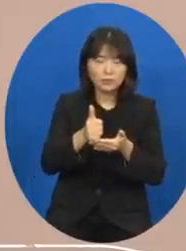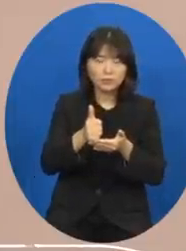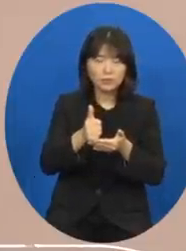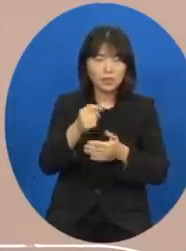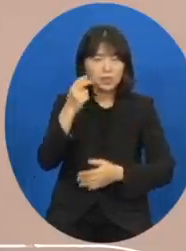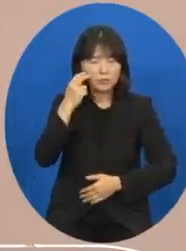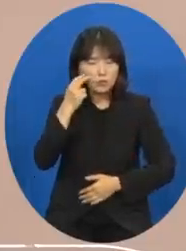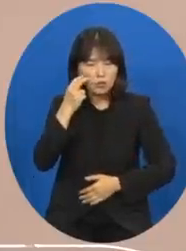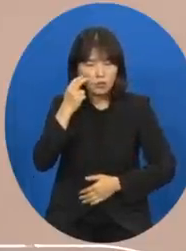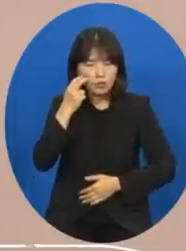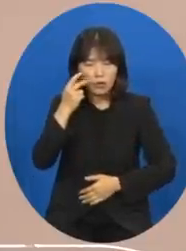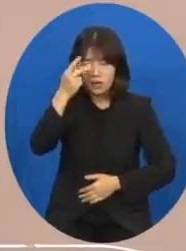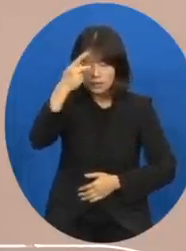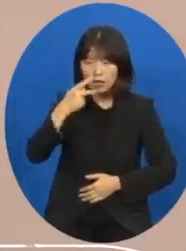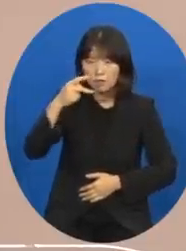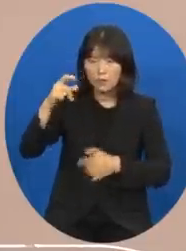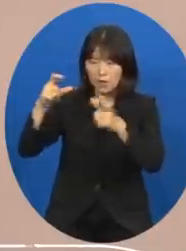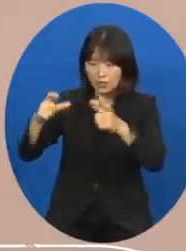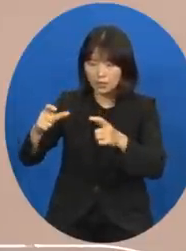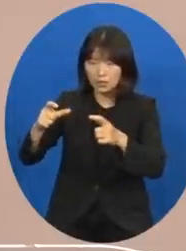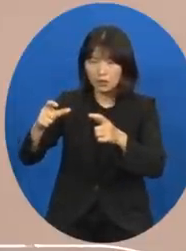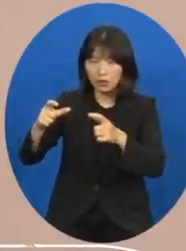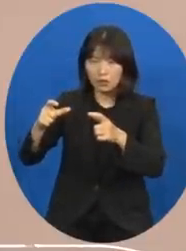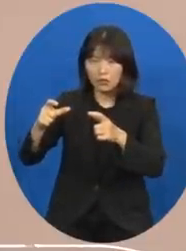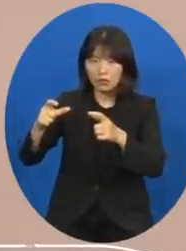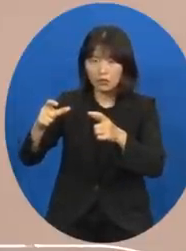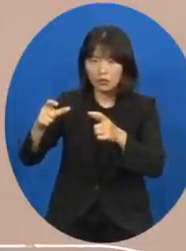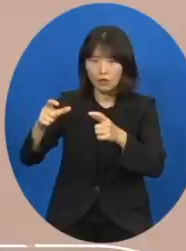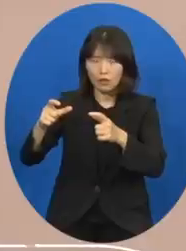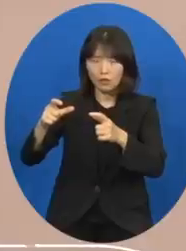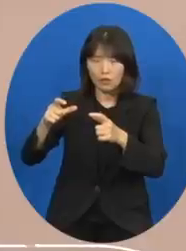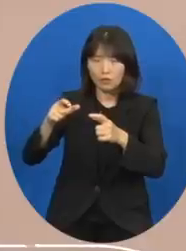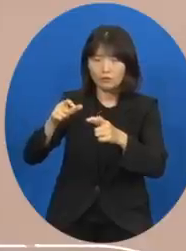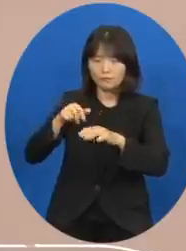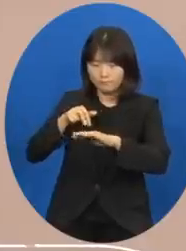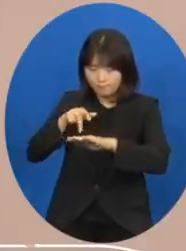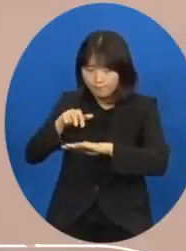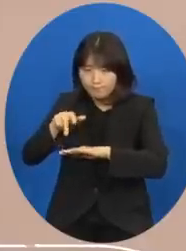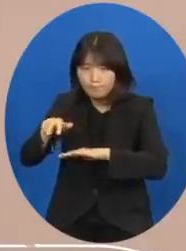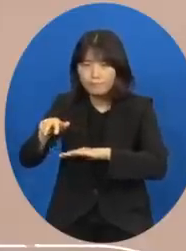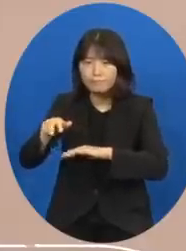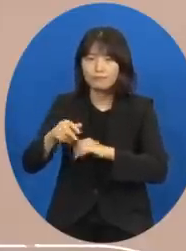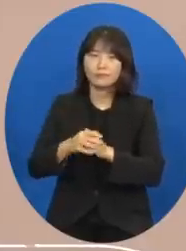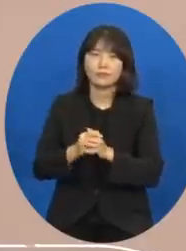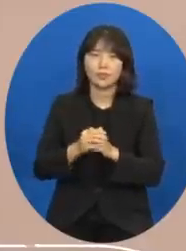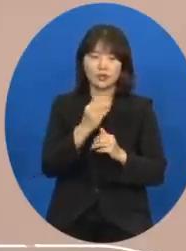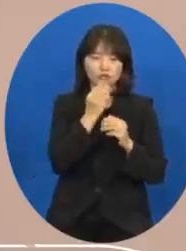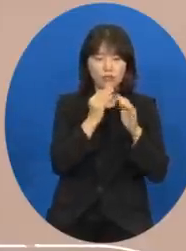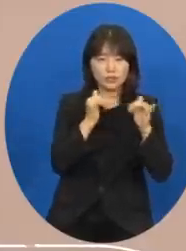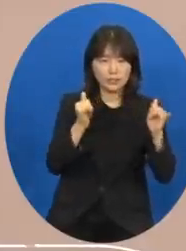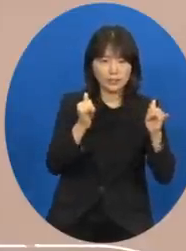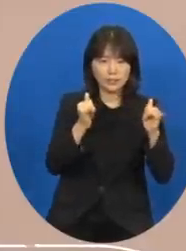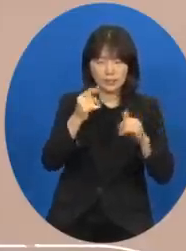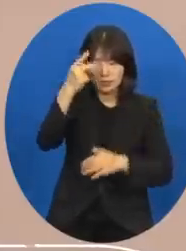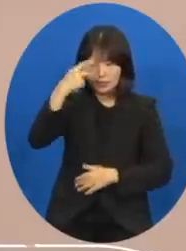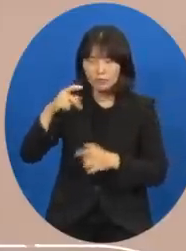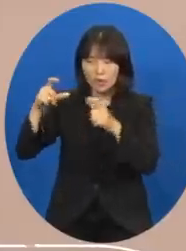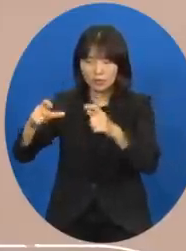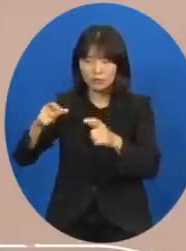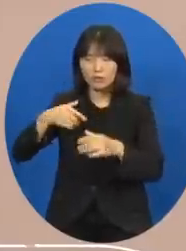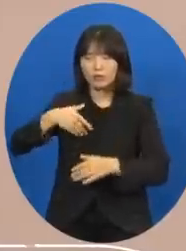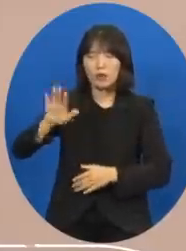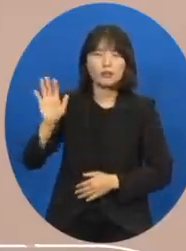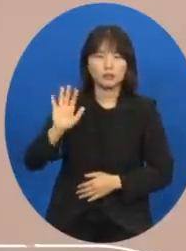일부러 사마리아 지역을 거쳐서 가셨어요. 유대인들은 사마리아 지역을 가지